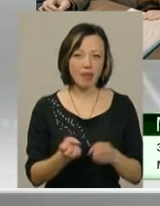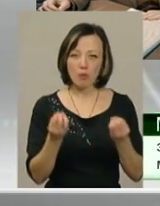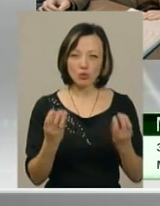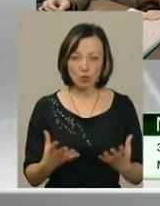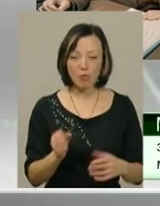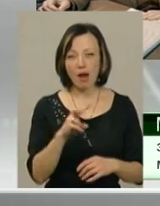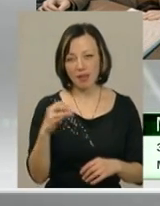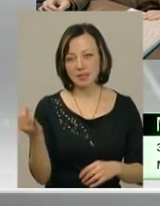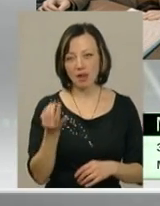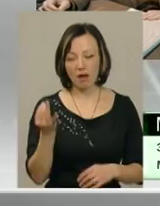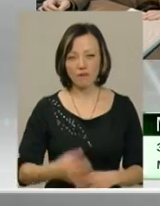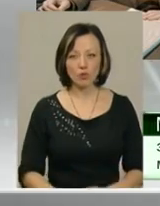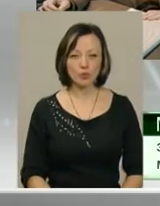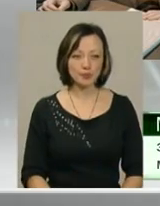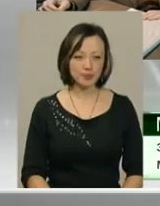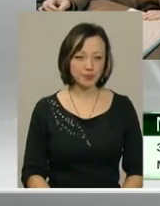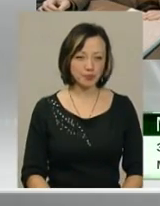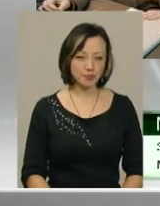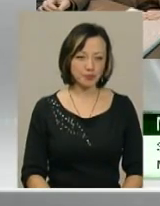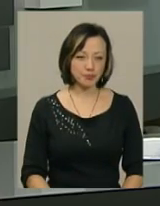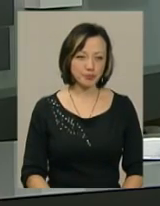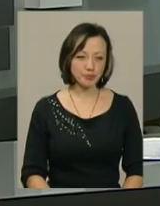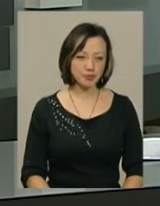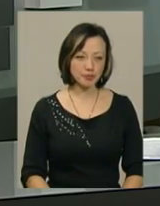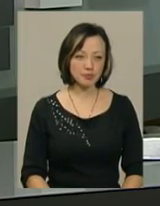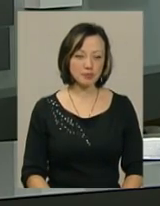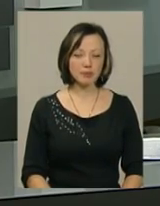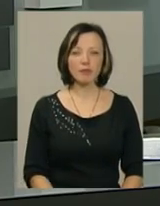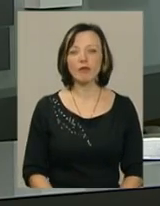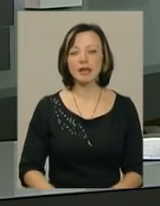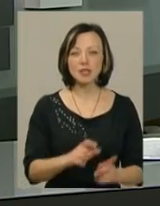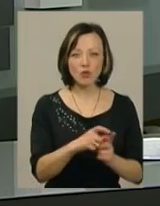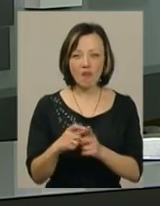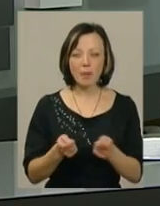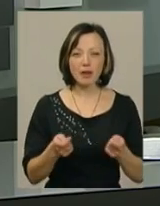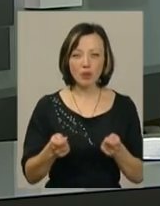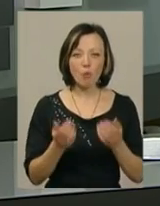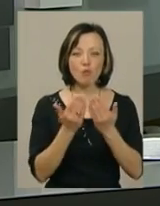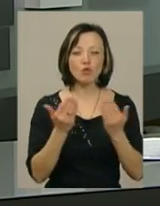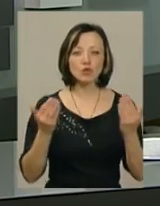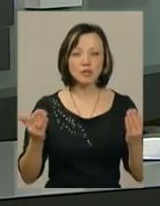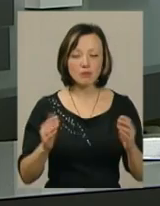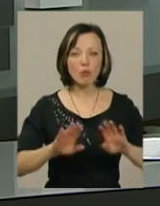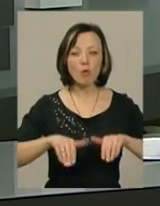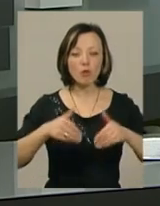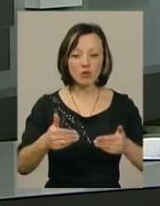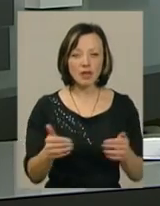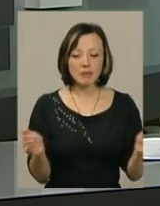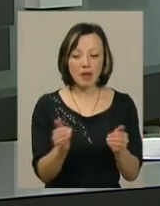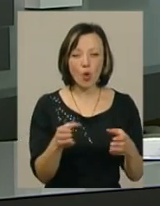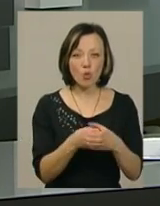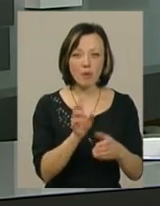непростому, разом з тим і цікавому для сучасної молоді. За словами Марії Юзлової, музейники пропонуватимуть невеликим